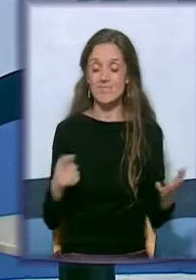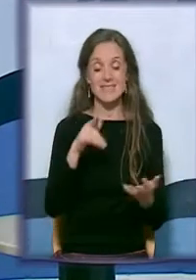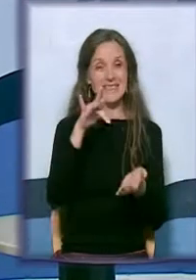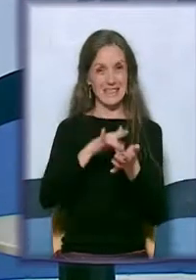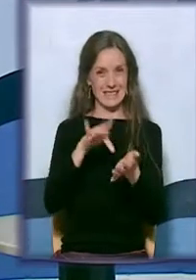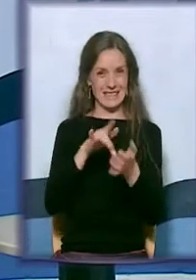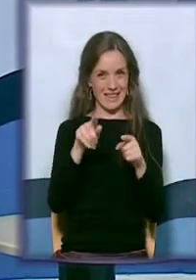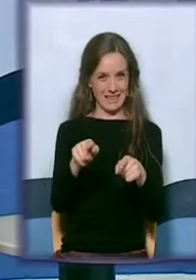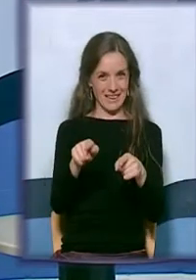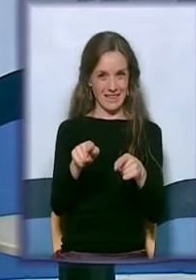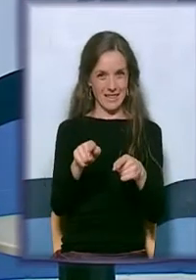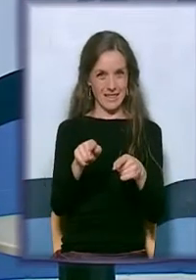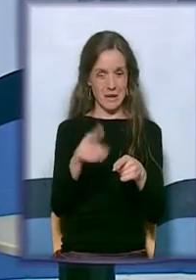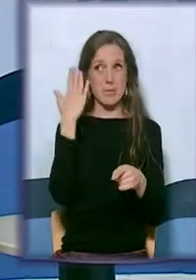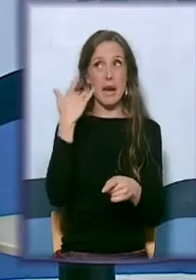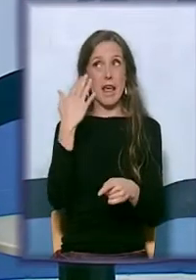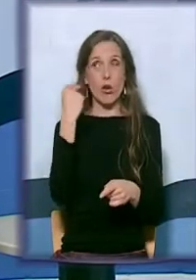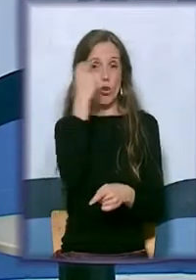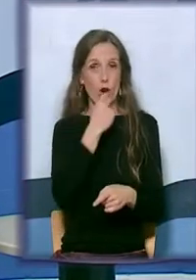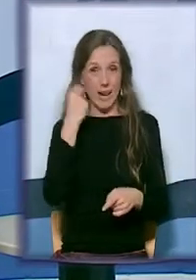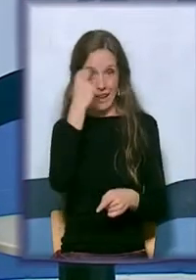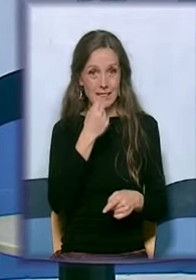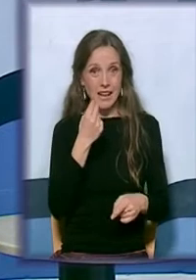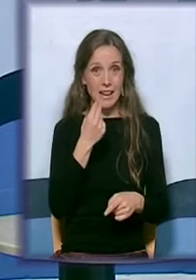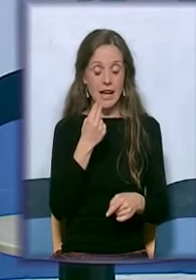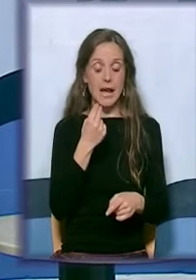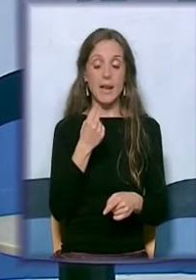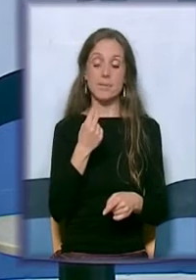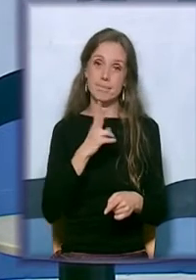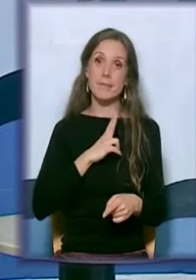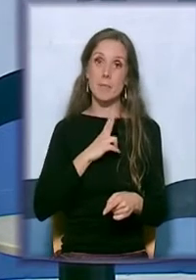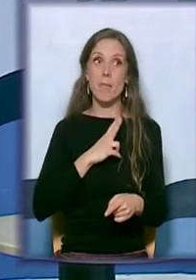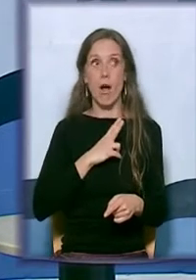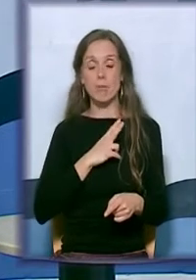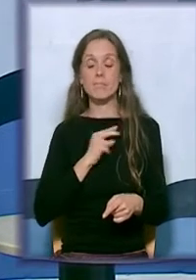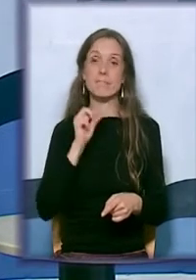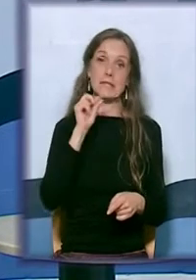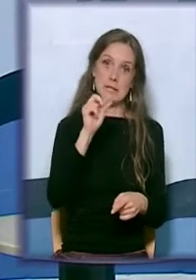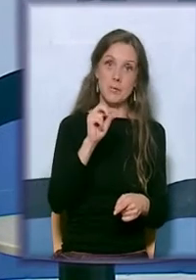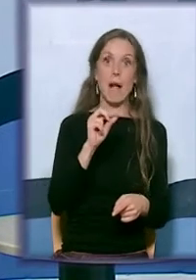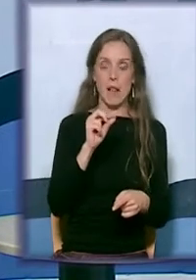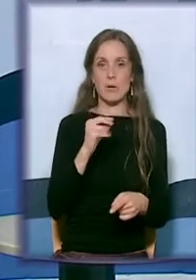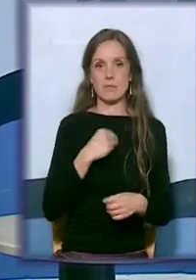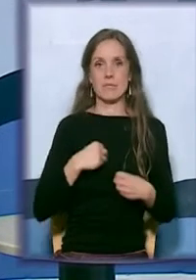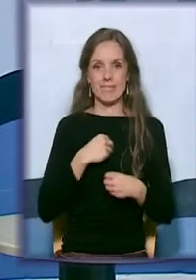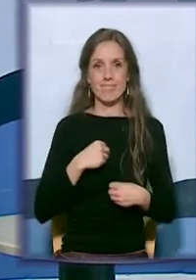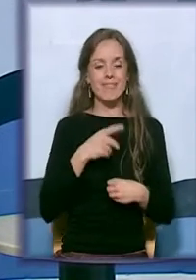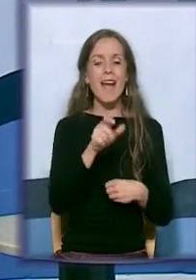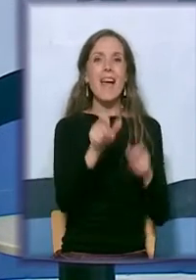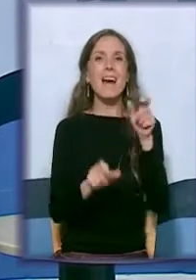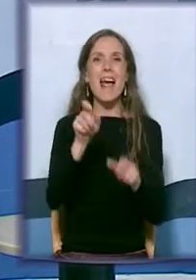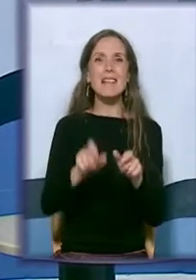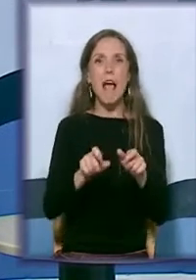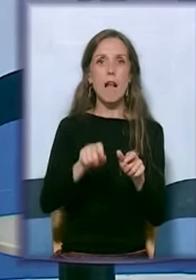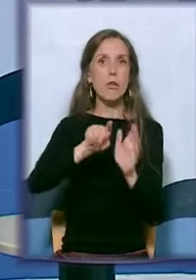nekoliko, ne znam da li već nedelja, doživio jedan malu katastrofu, procurili su radijatori i sala